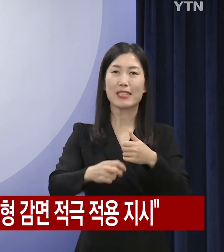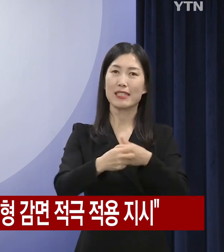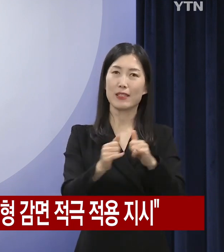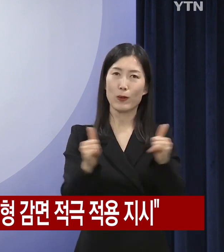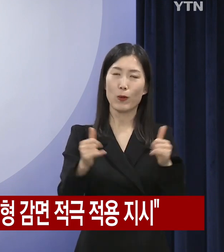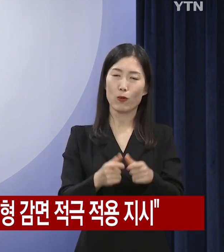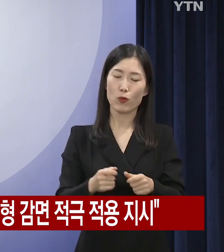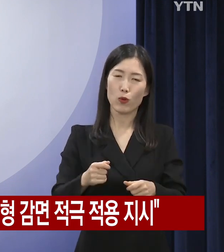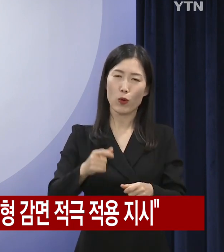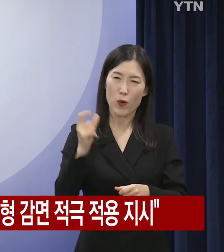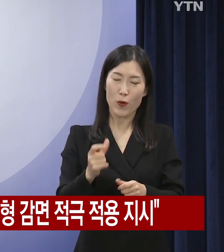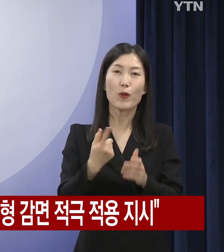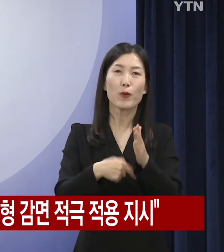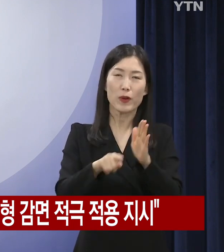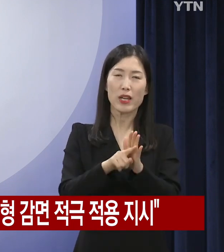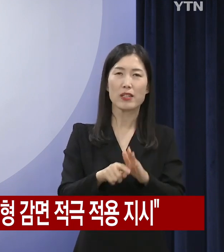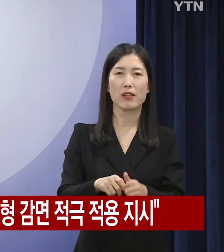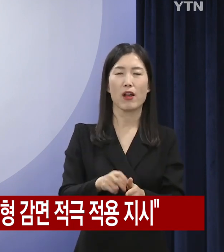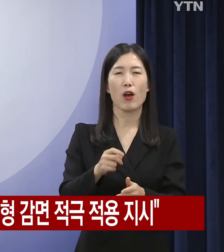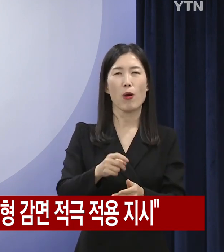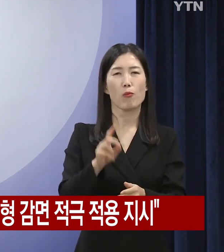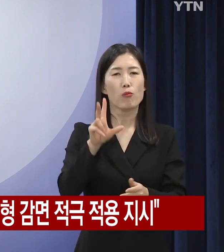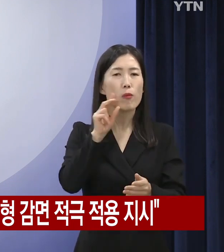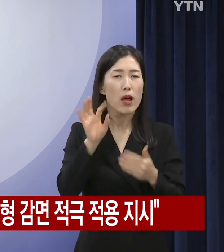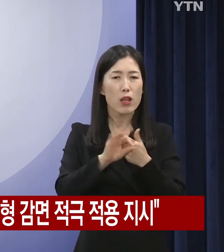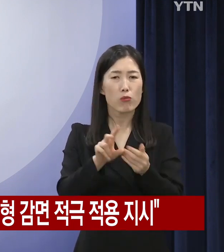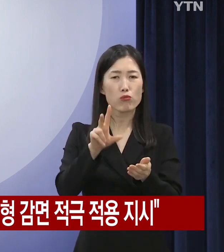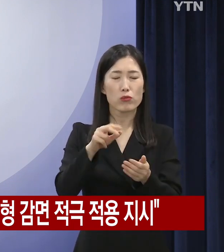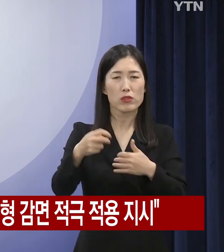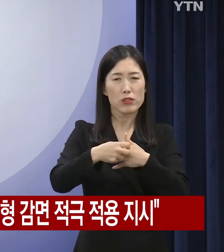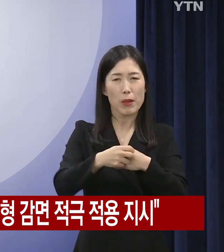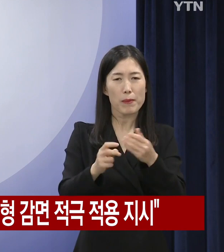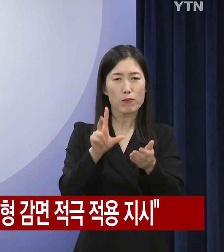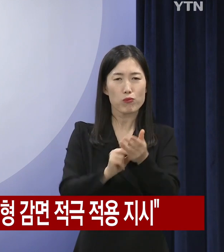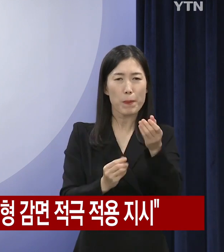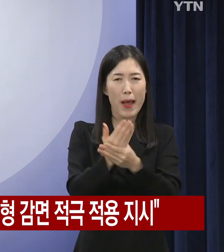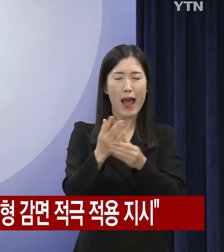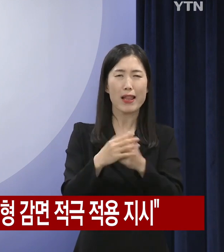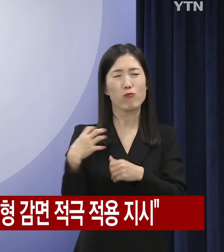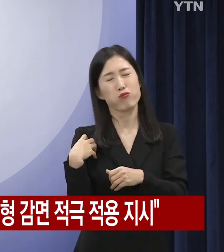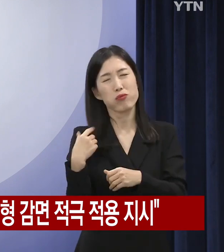제기해온 사법 리스크 완화도 신속하게 이행하겠습니다.